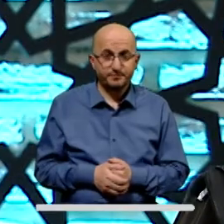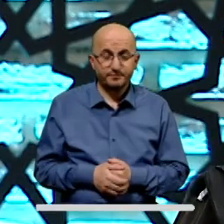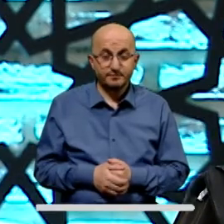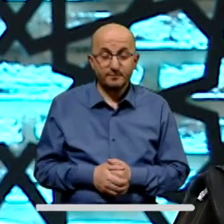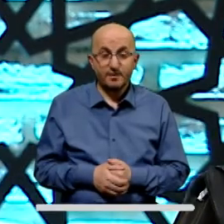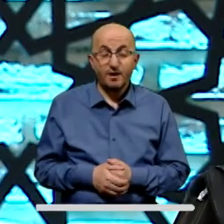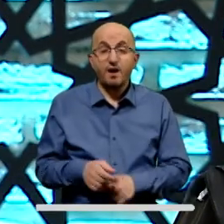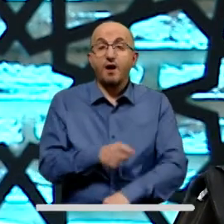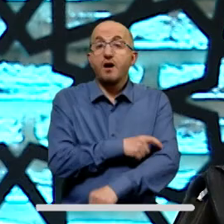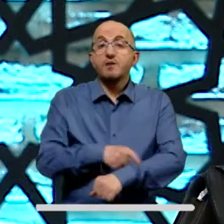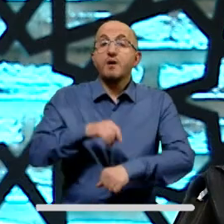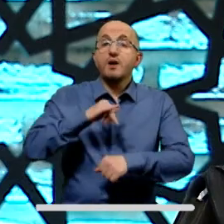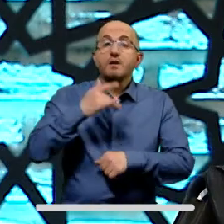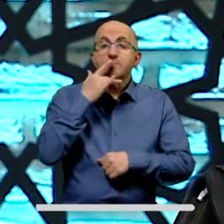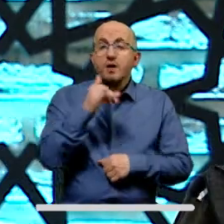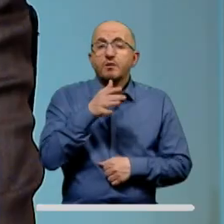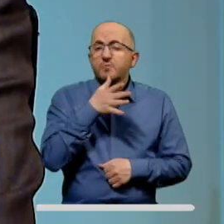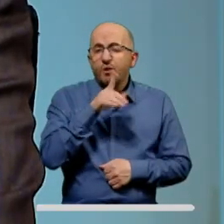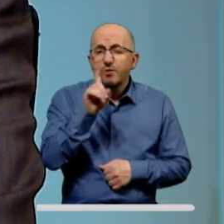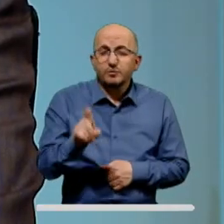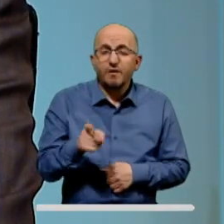belki ne demektir biliyor musunuz